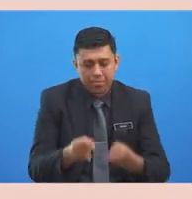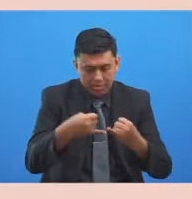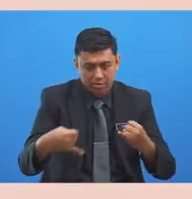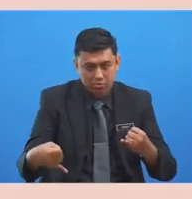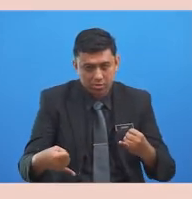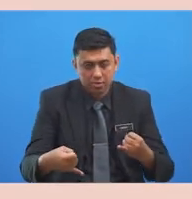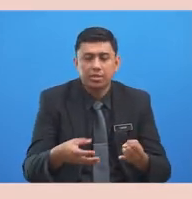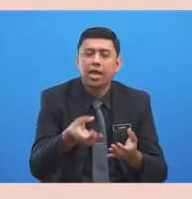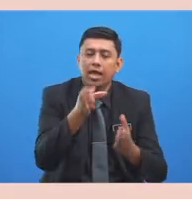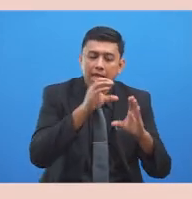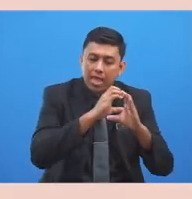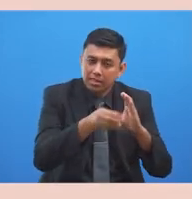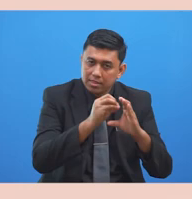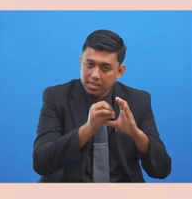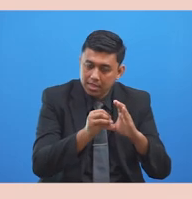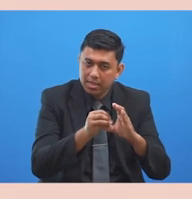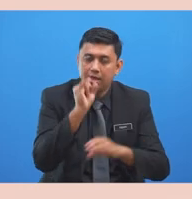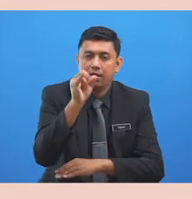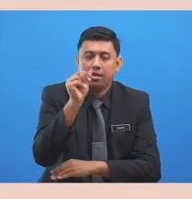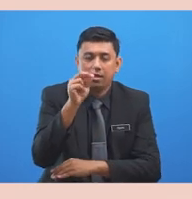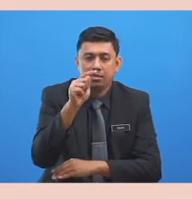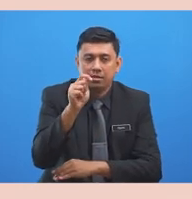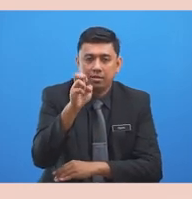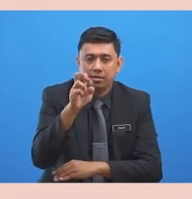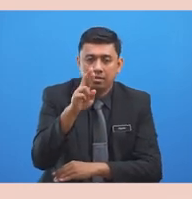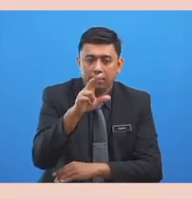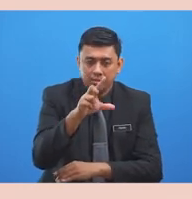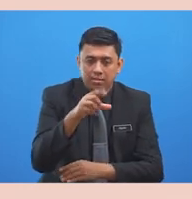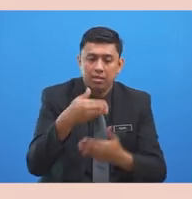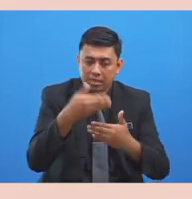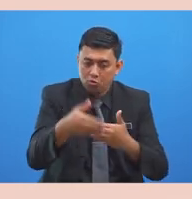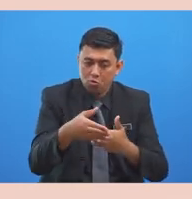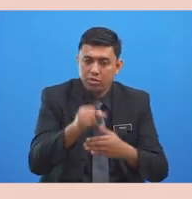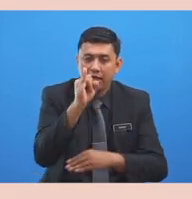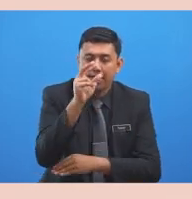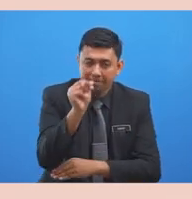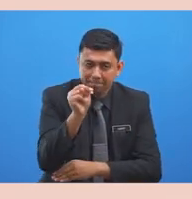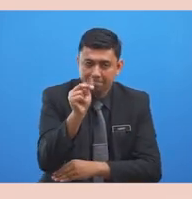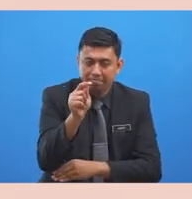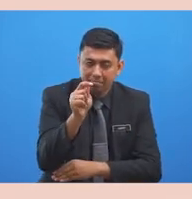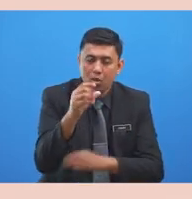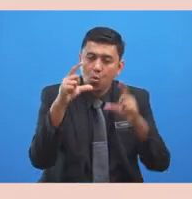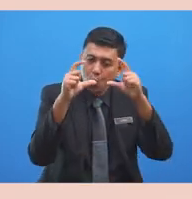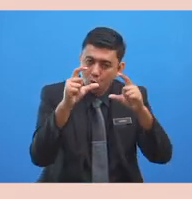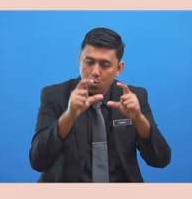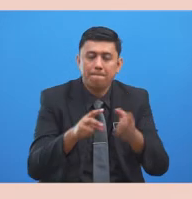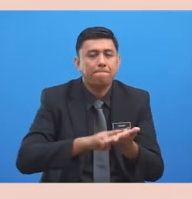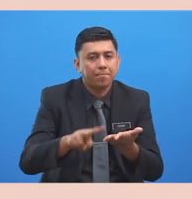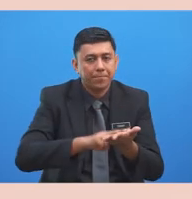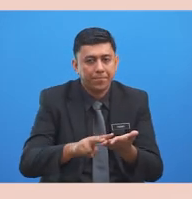data integer menggunakan next in kurungan.